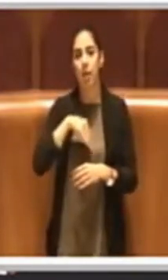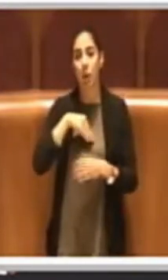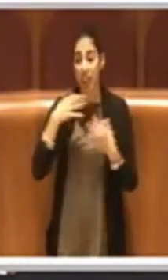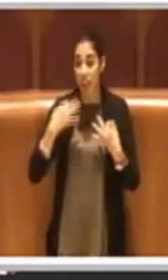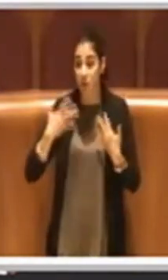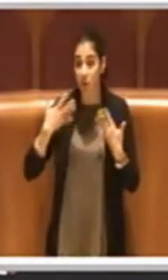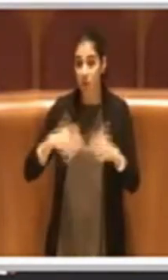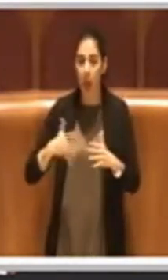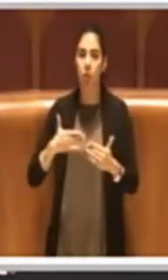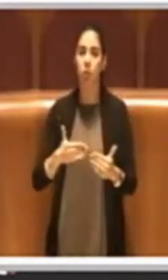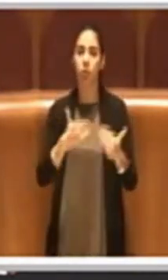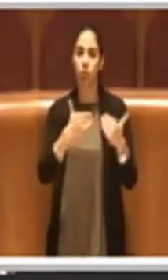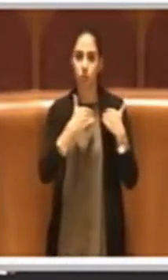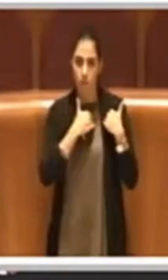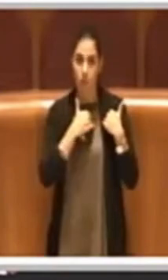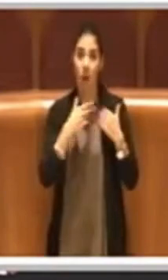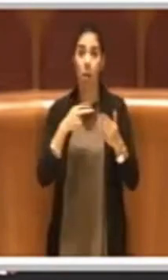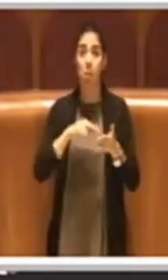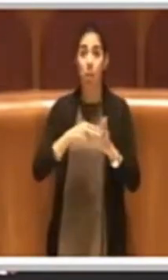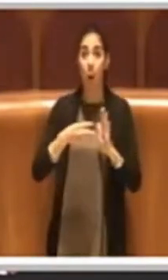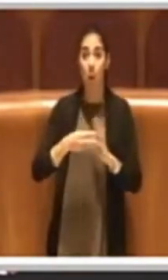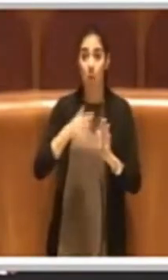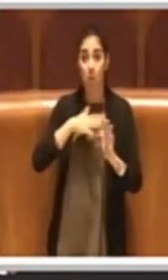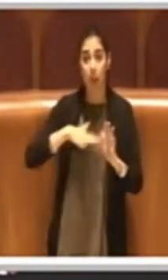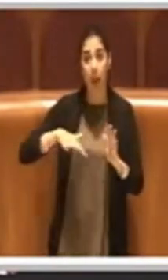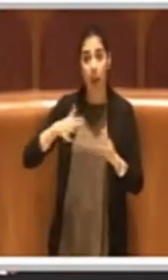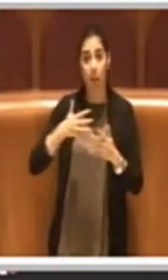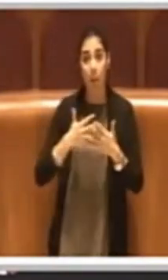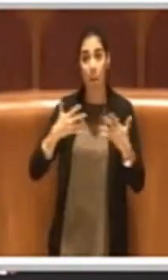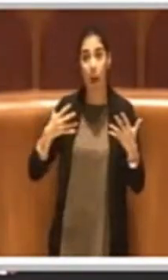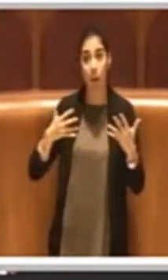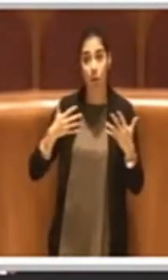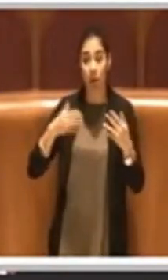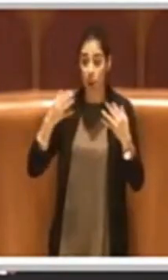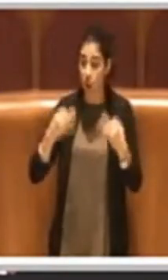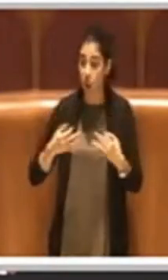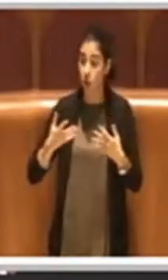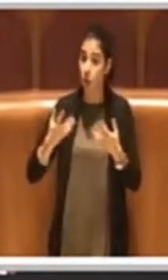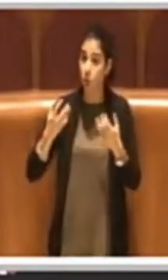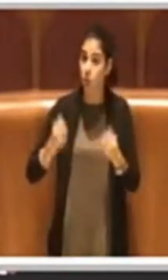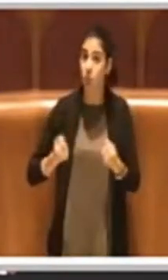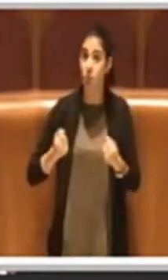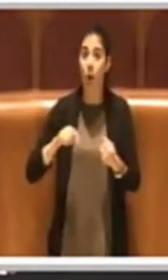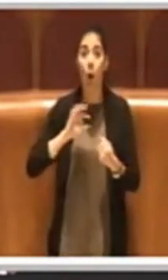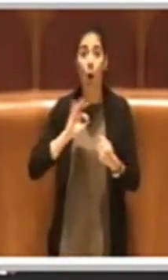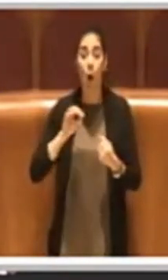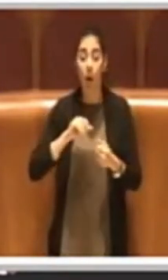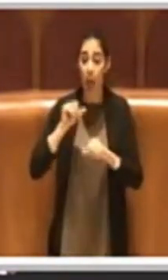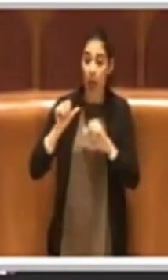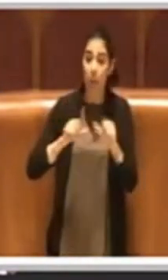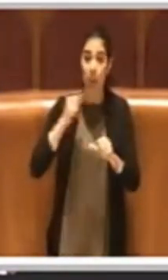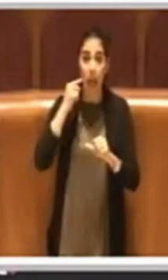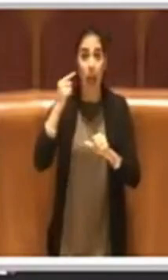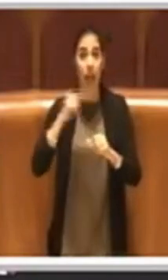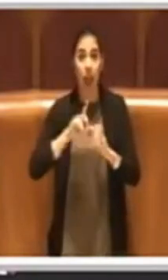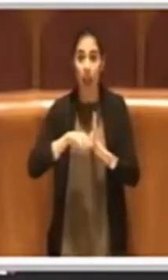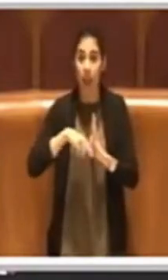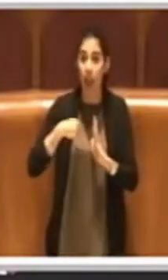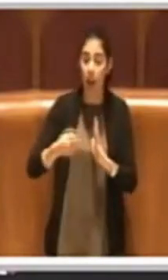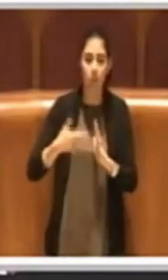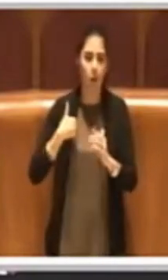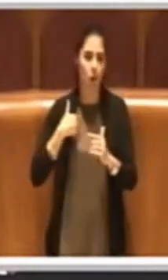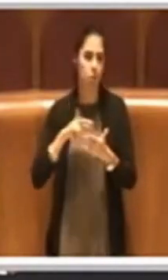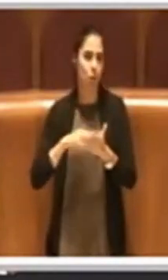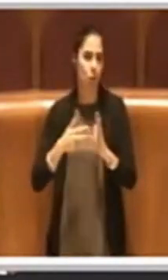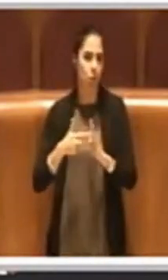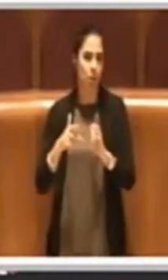proprio nessun problema per la maggioranza prendere delle decisioni e magari anche rivederle nel corso del tempo ma vorrei sottolineare